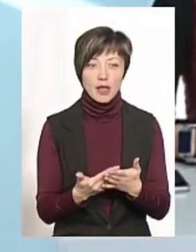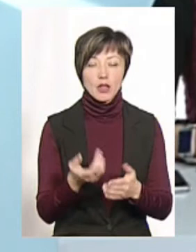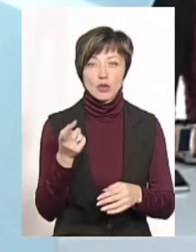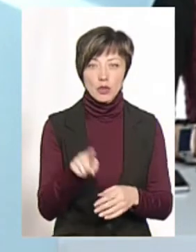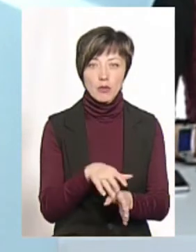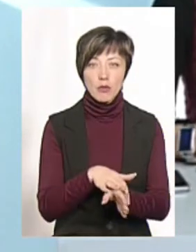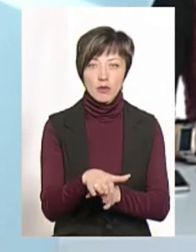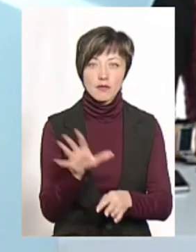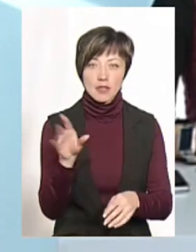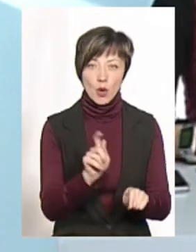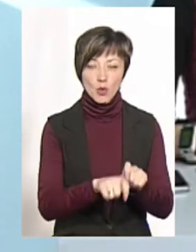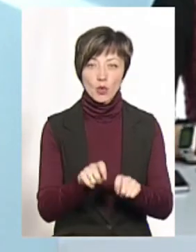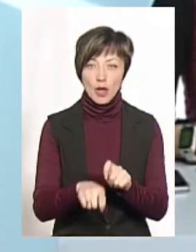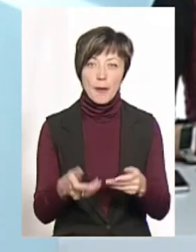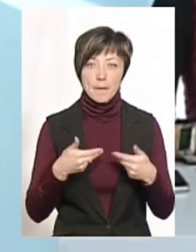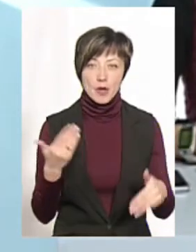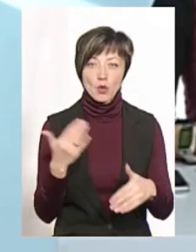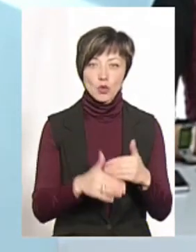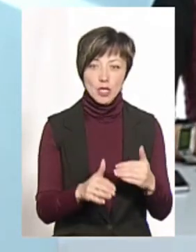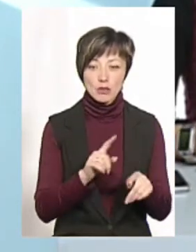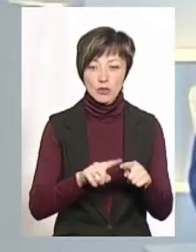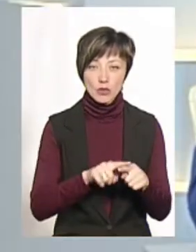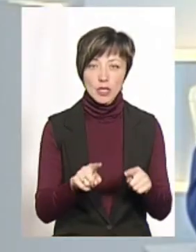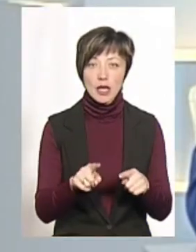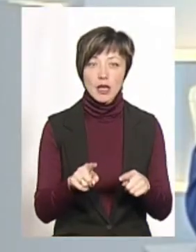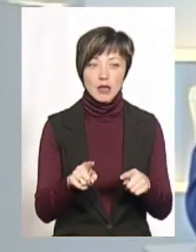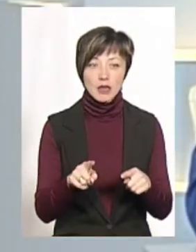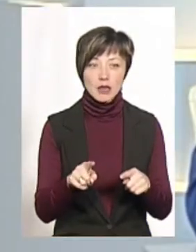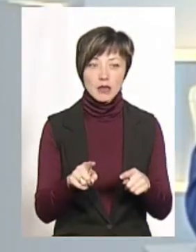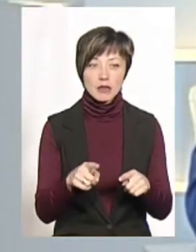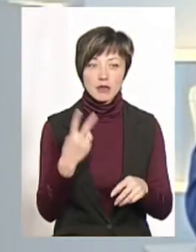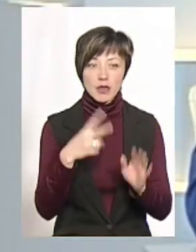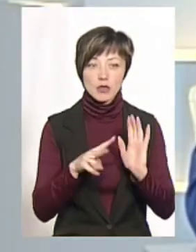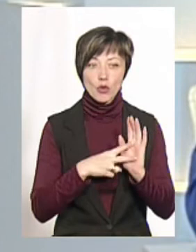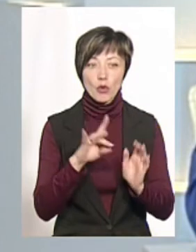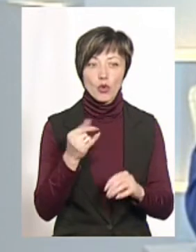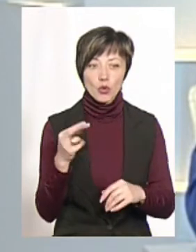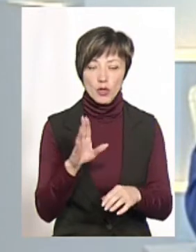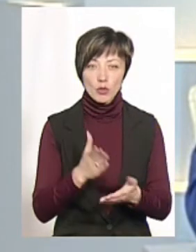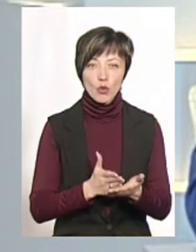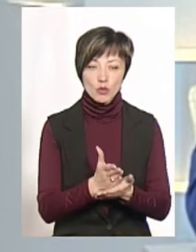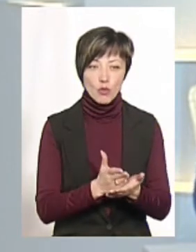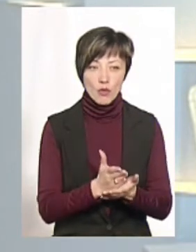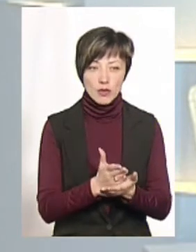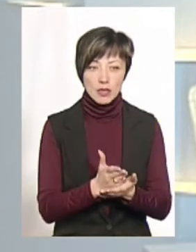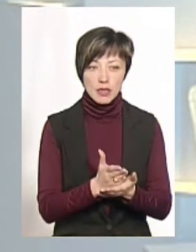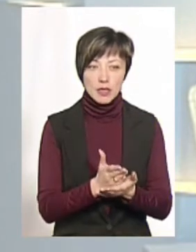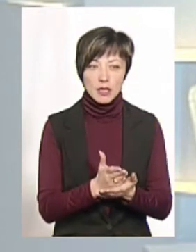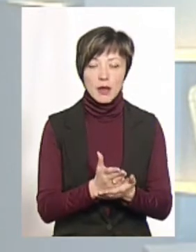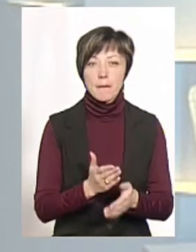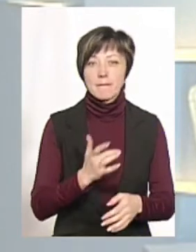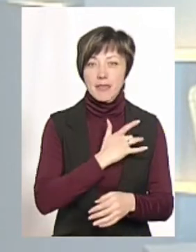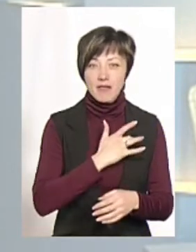власне, тоді ми повністю все контролюємо. Ми вже йдемо до того, двійка озвучена, вже з 27 грудня буде обслуговуватися і